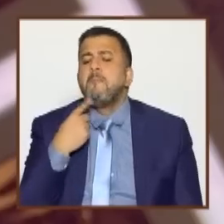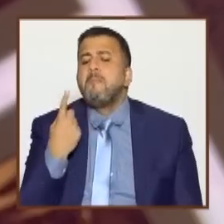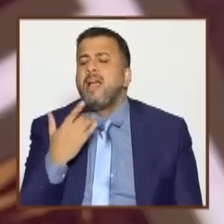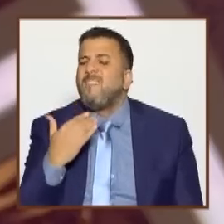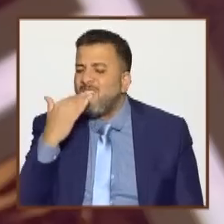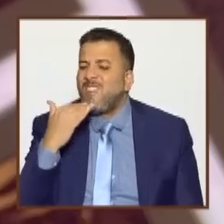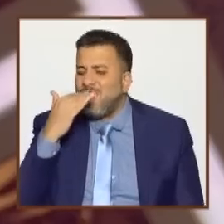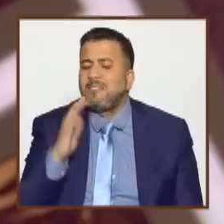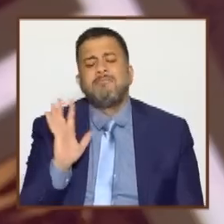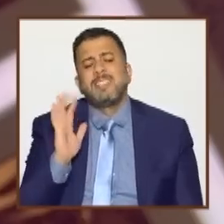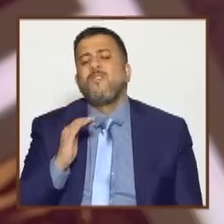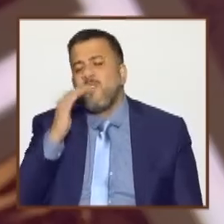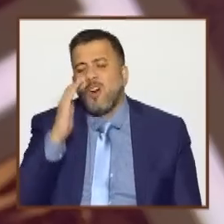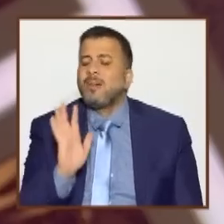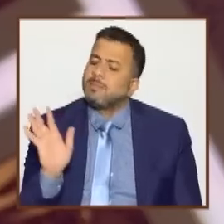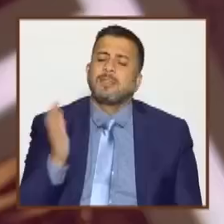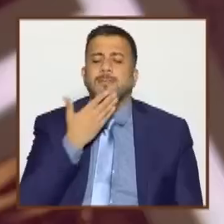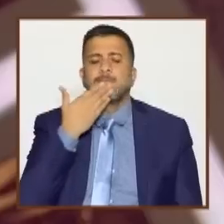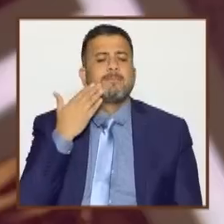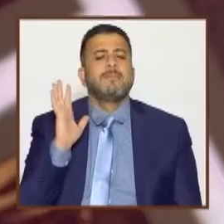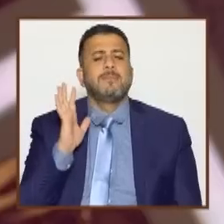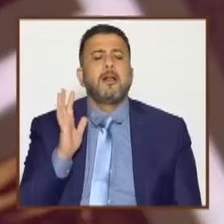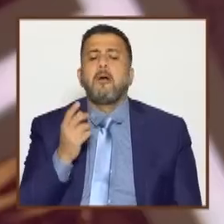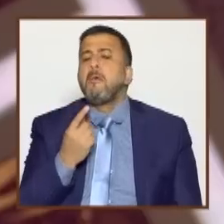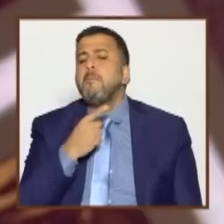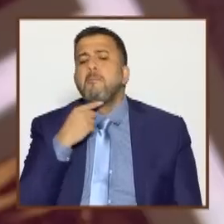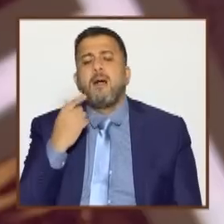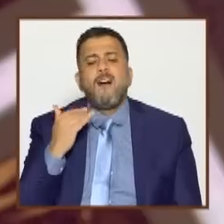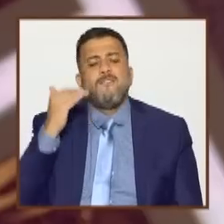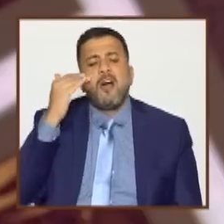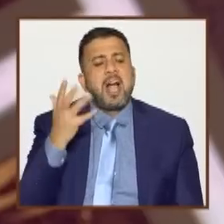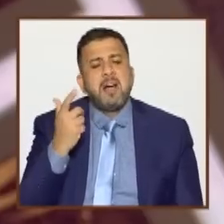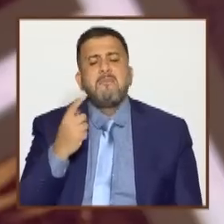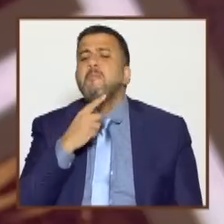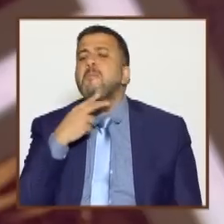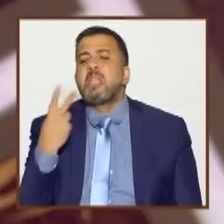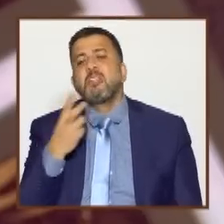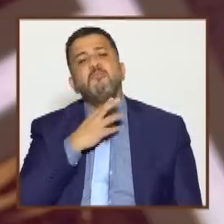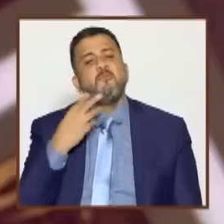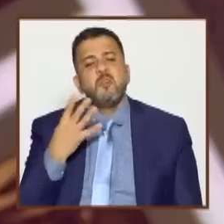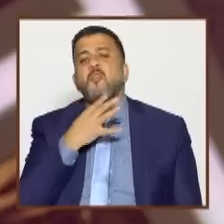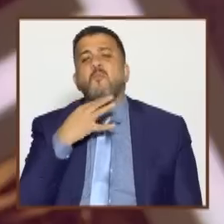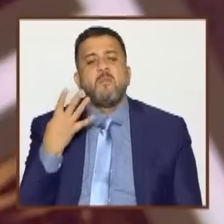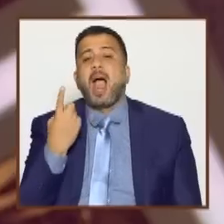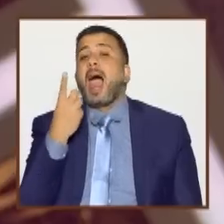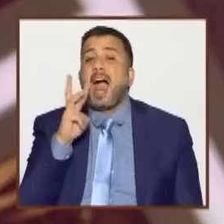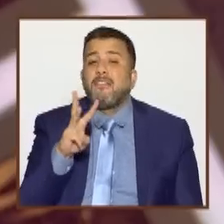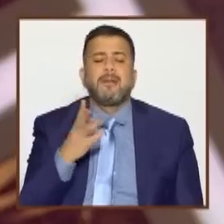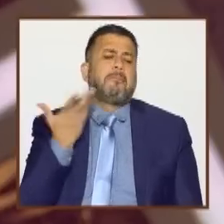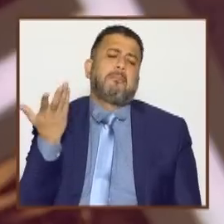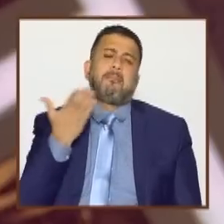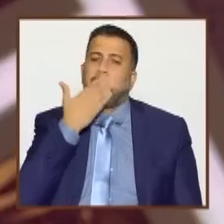وتعريض في الكلام، وأرجع وأكد على أن يعني ينبغي مكافأة الأولاد